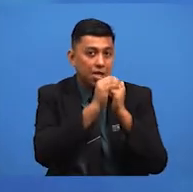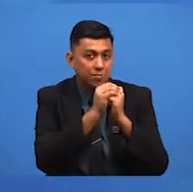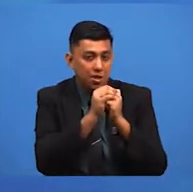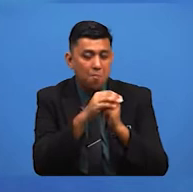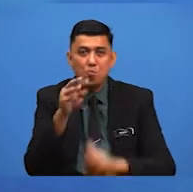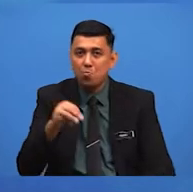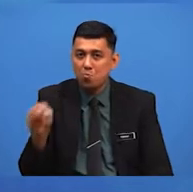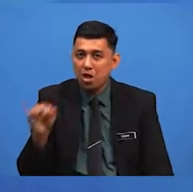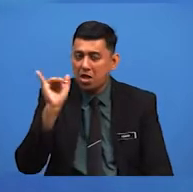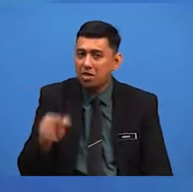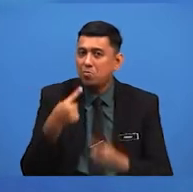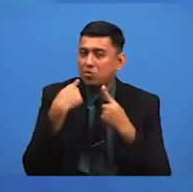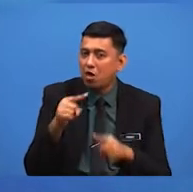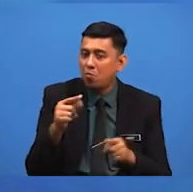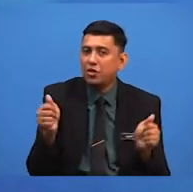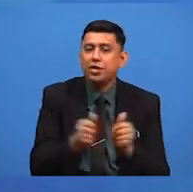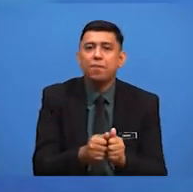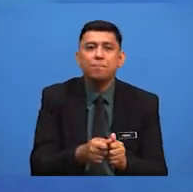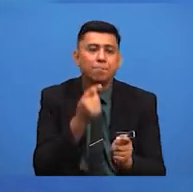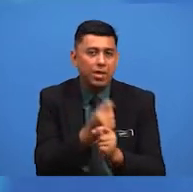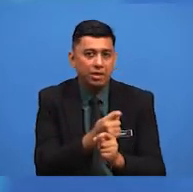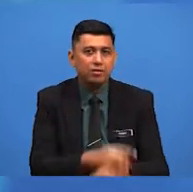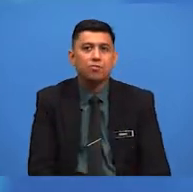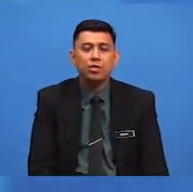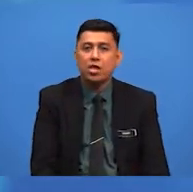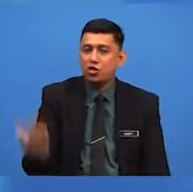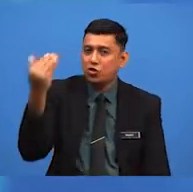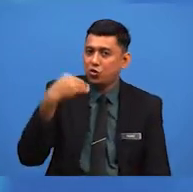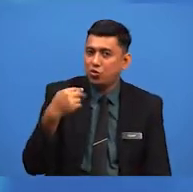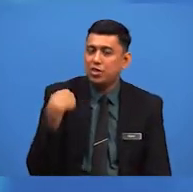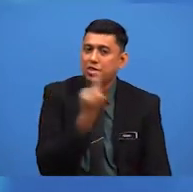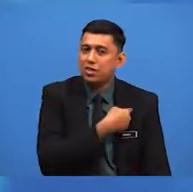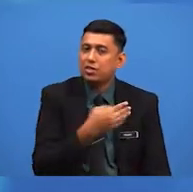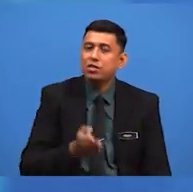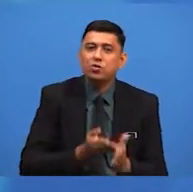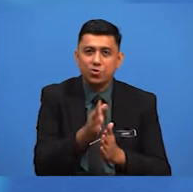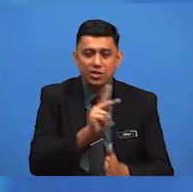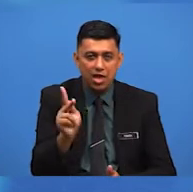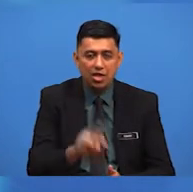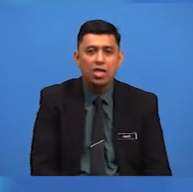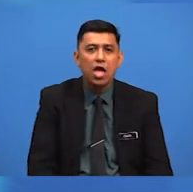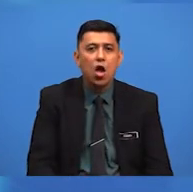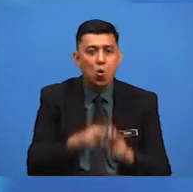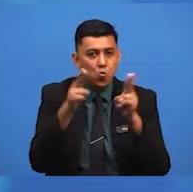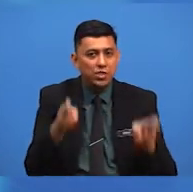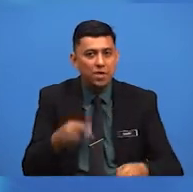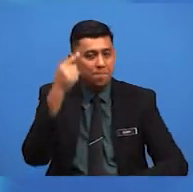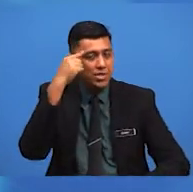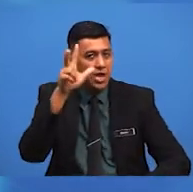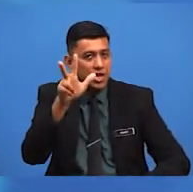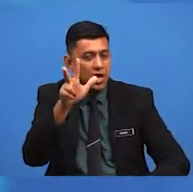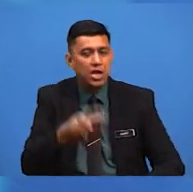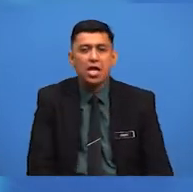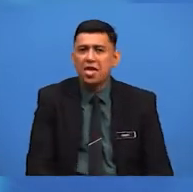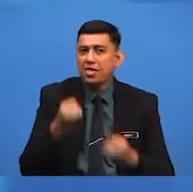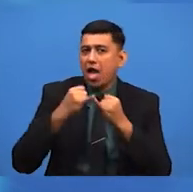Tahniah bagi murid-murid yang menjawab dengan tepat. Jom kita teruskan dengan uji minda ketiga yang